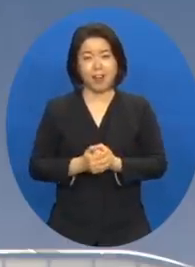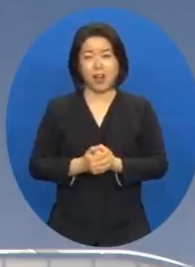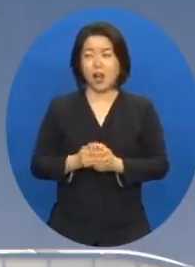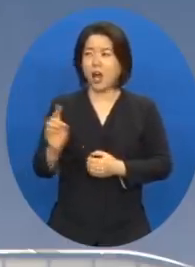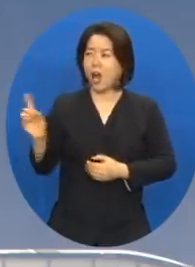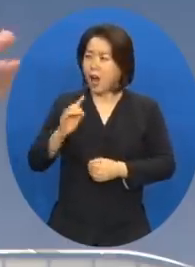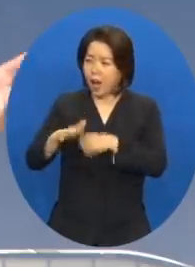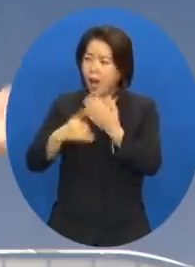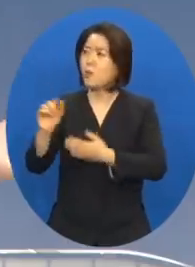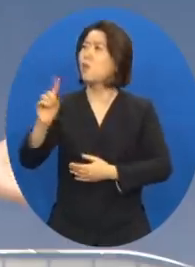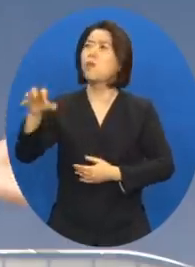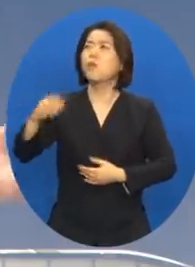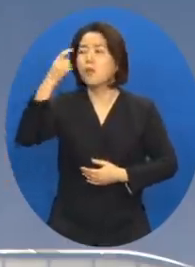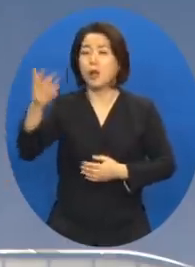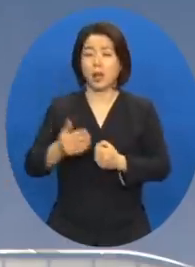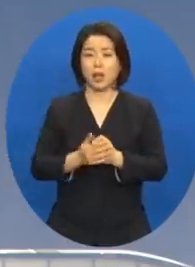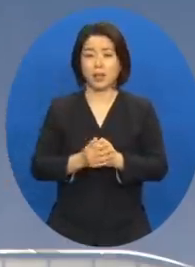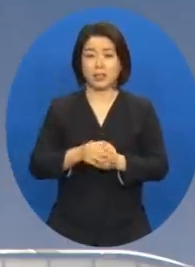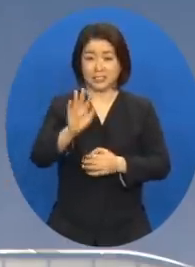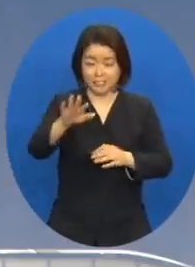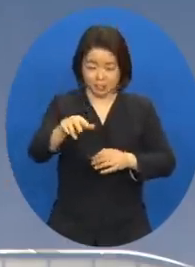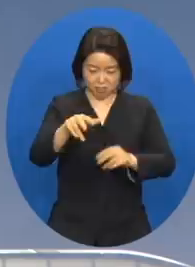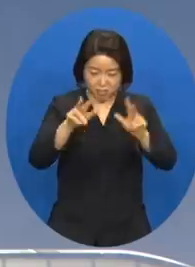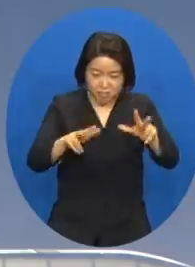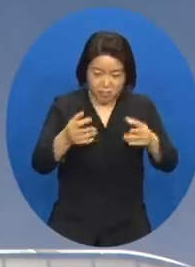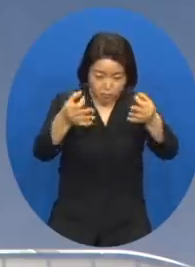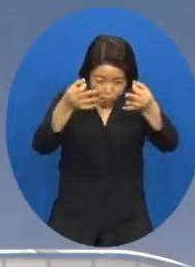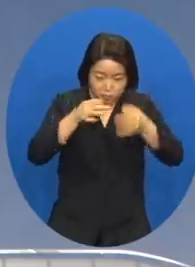계신가요? 아니 지금 우리가 보고 있잖아요.